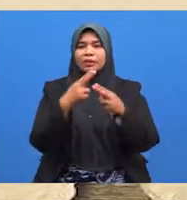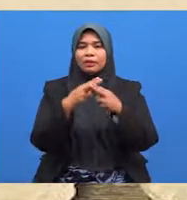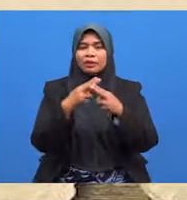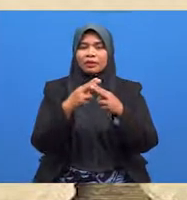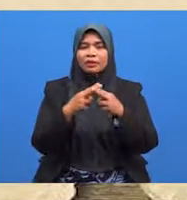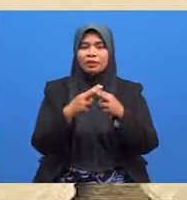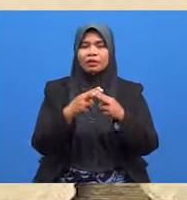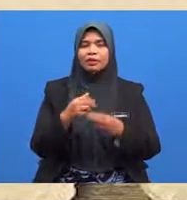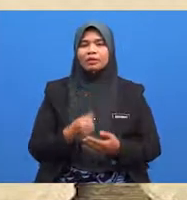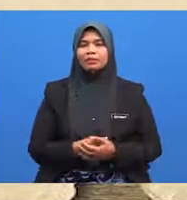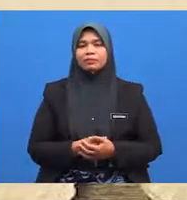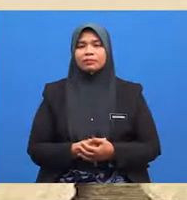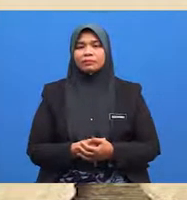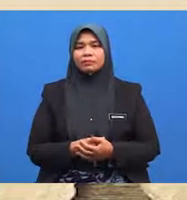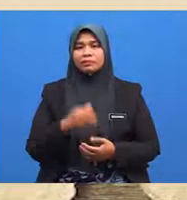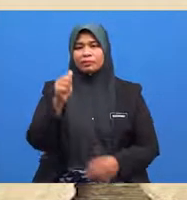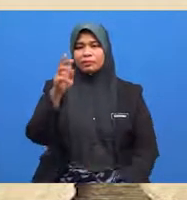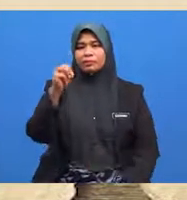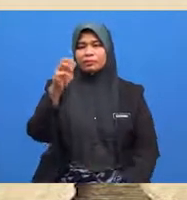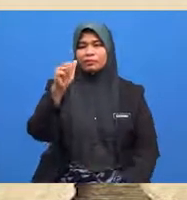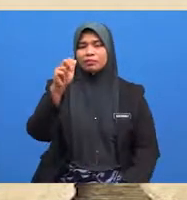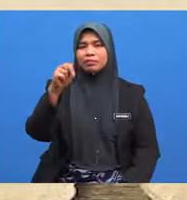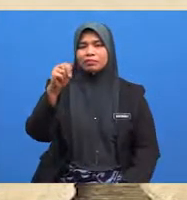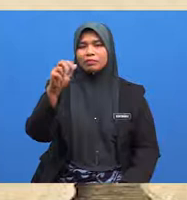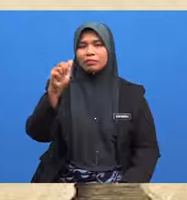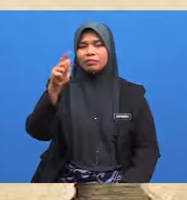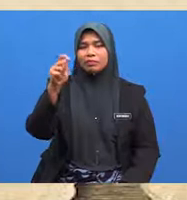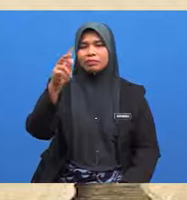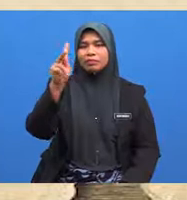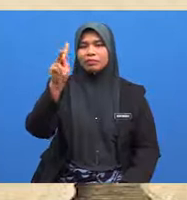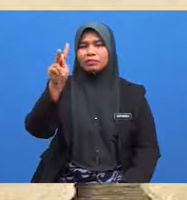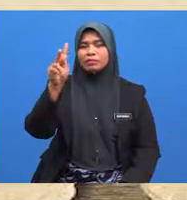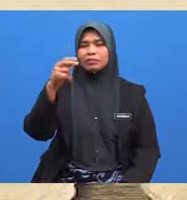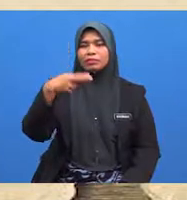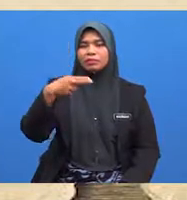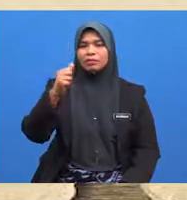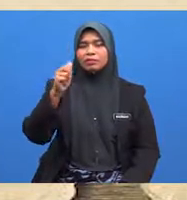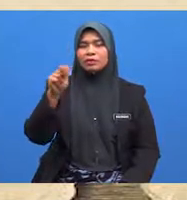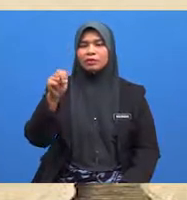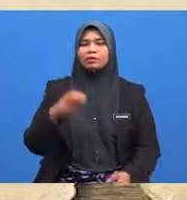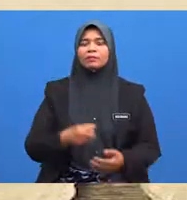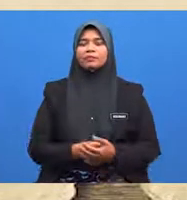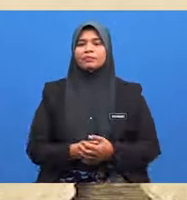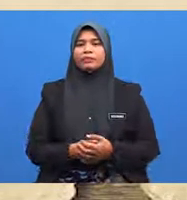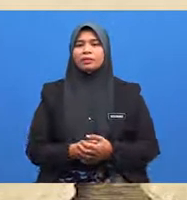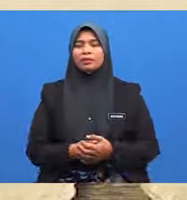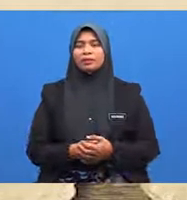Mahal zaman pemerintahan Mughal. Nama beliau ialah Amarat